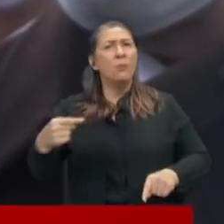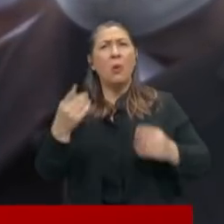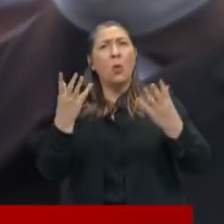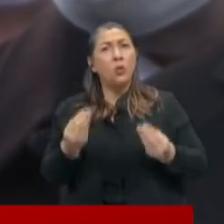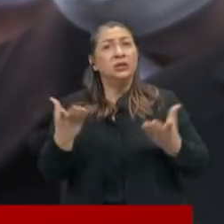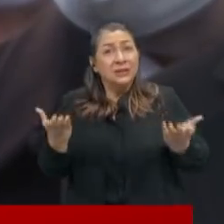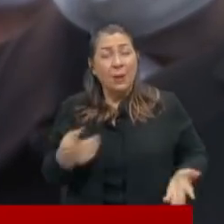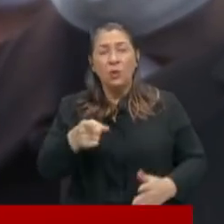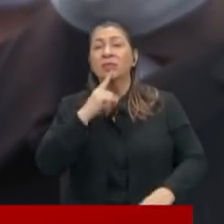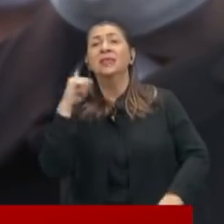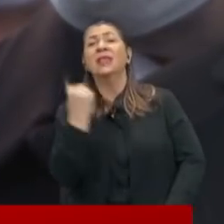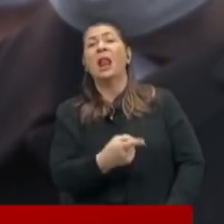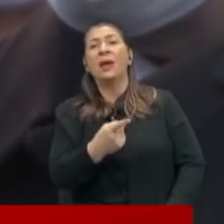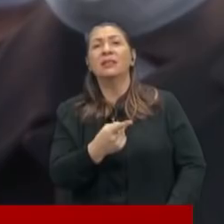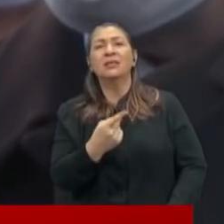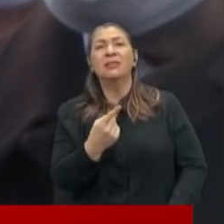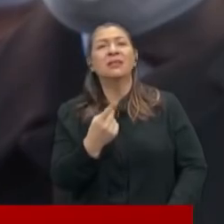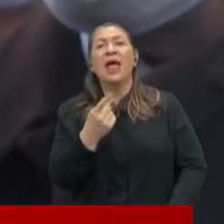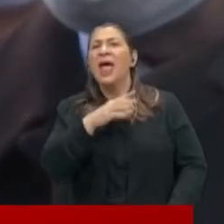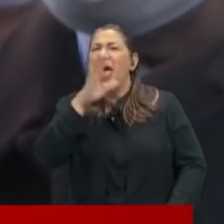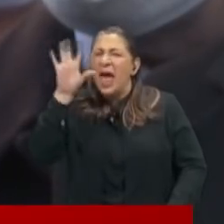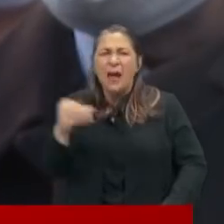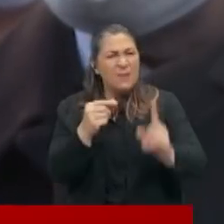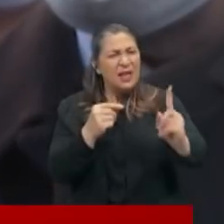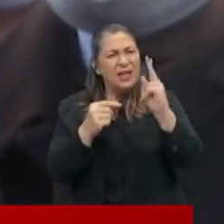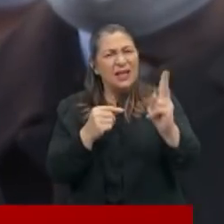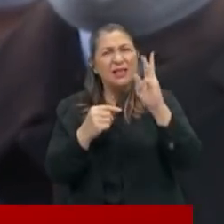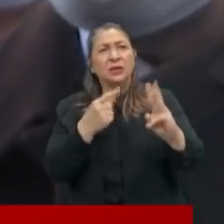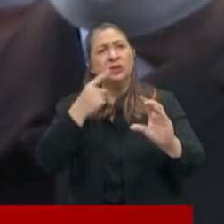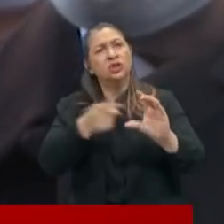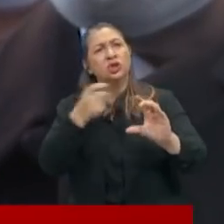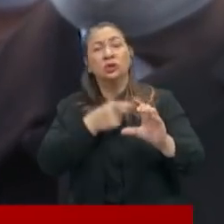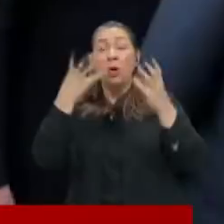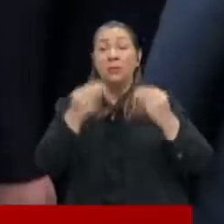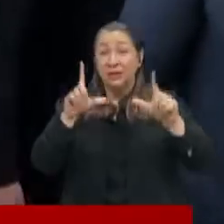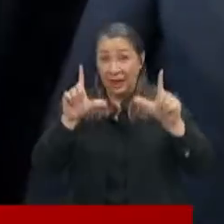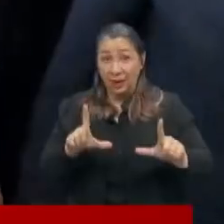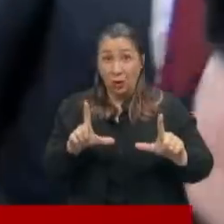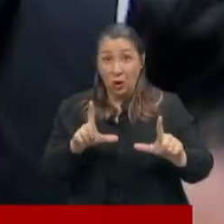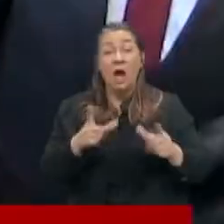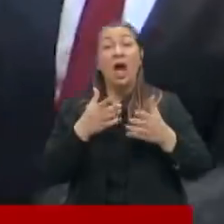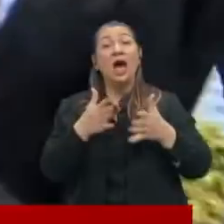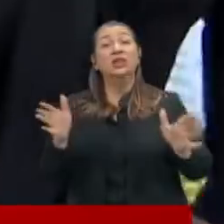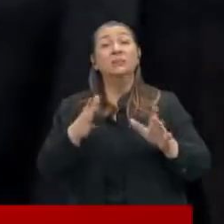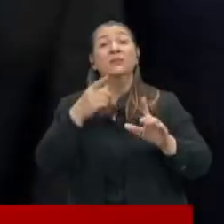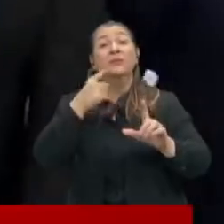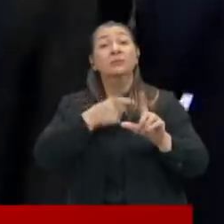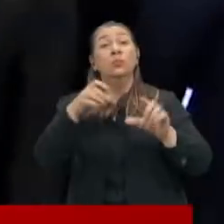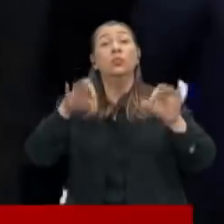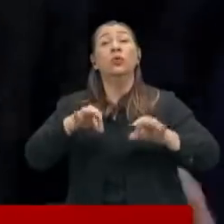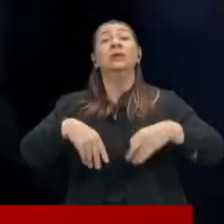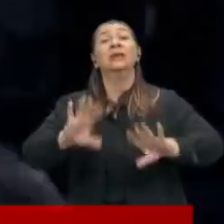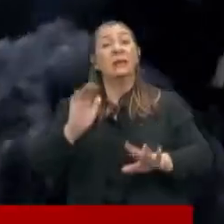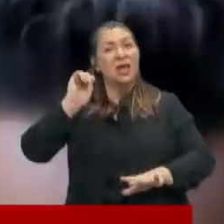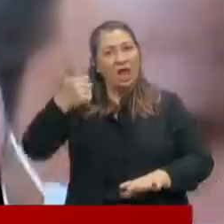ise bu talimatları verenlerin de her birinin bir fezlekesi olması gerekiyor. Açılım süreci fezlekeleri bugün değilse